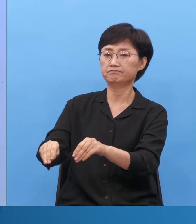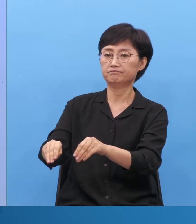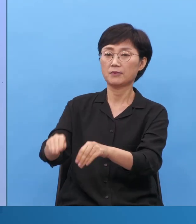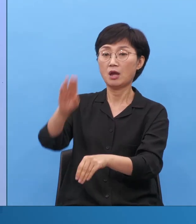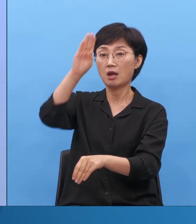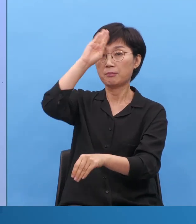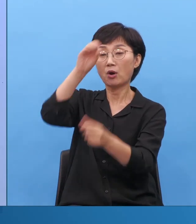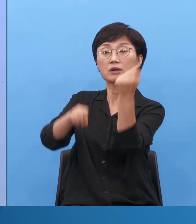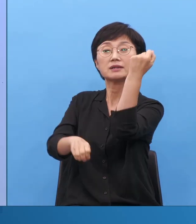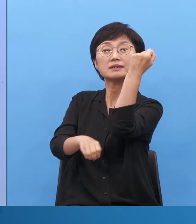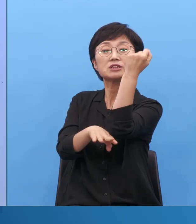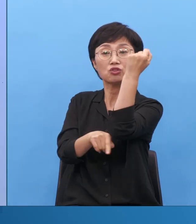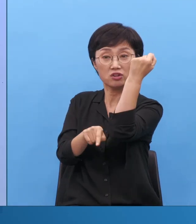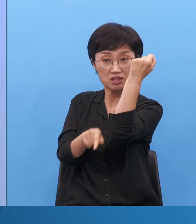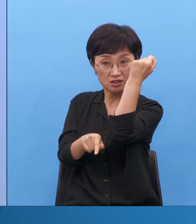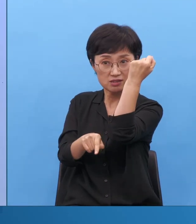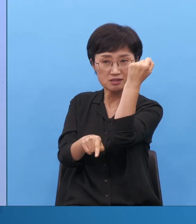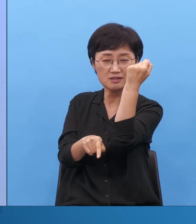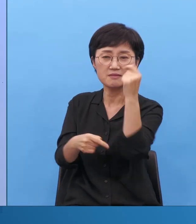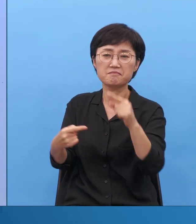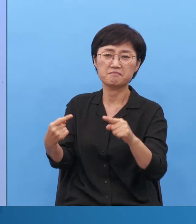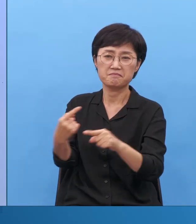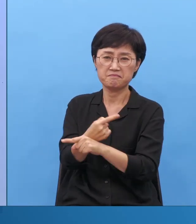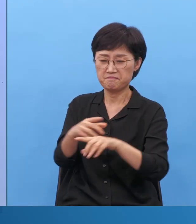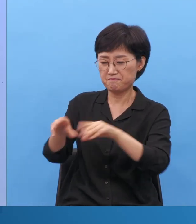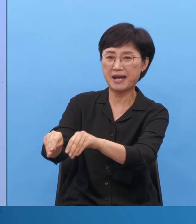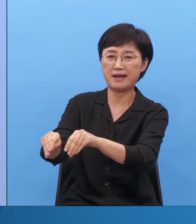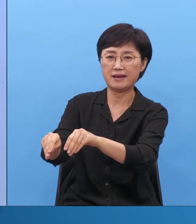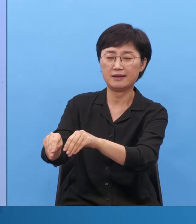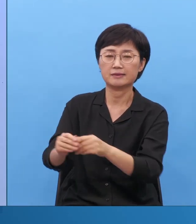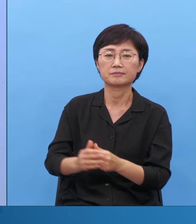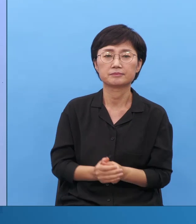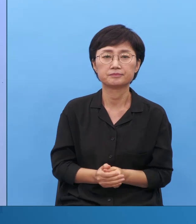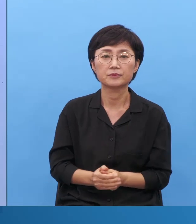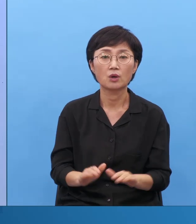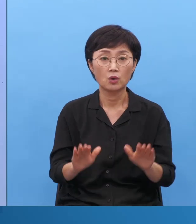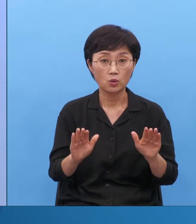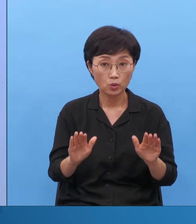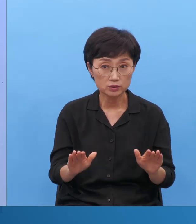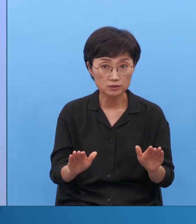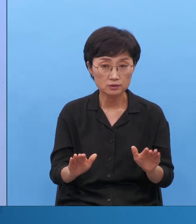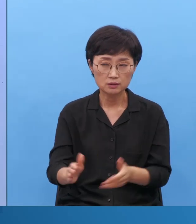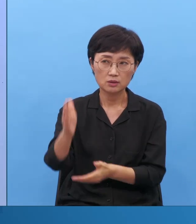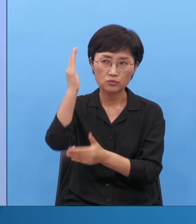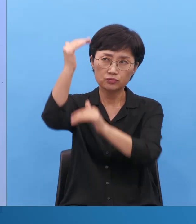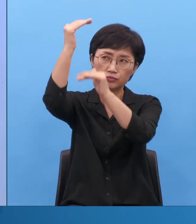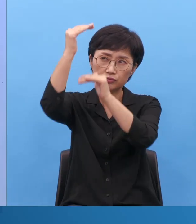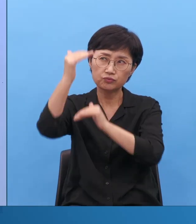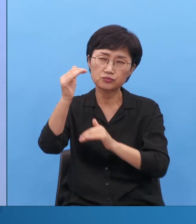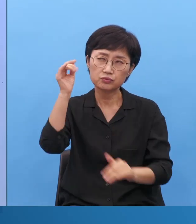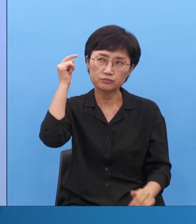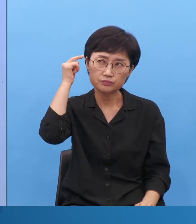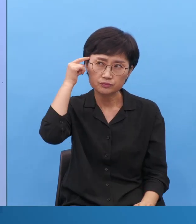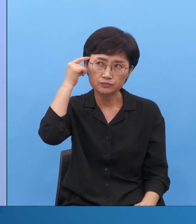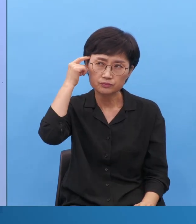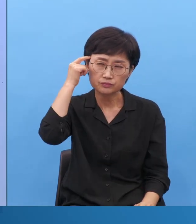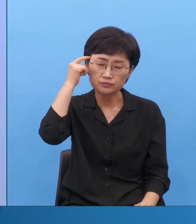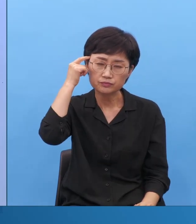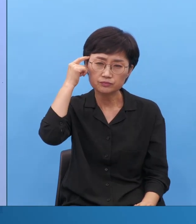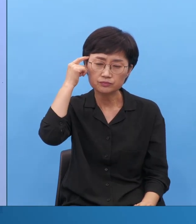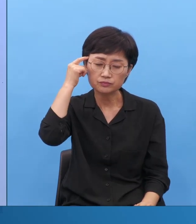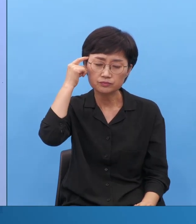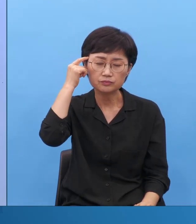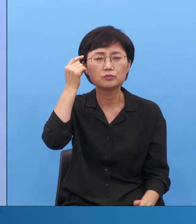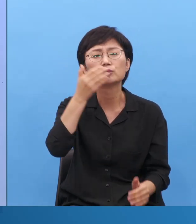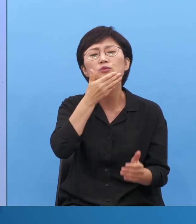source. 오늘 여러분 이 말씀 들으시면서요. 좀 이번 주간에 중요한 시간표를 좀 가졌으면 좋겠습니다. As you hear